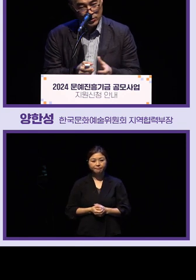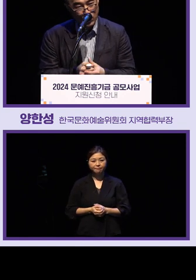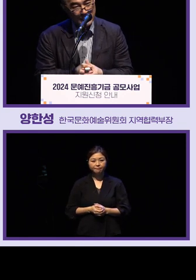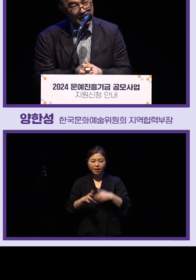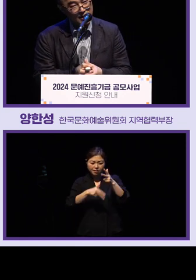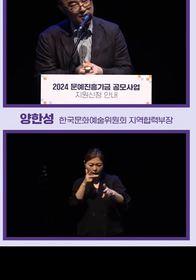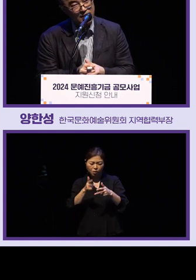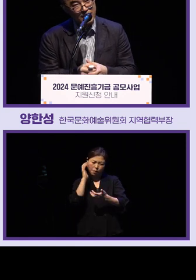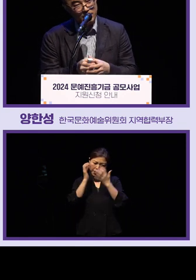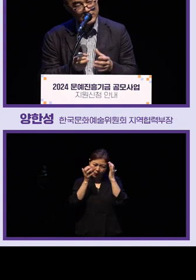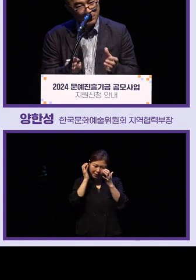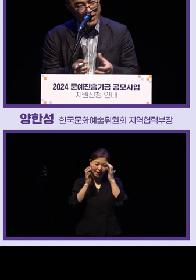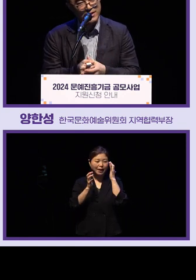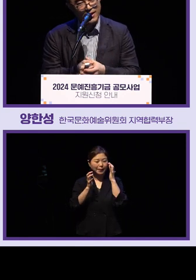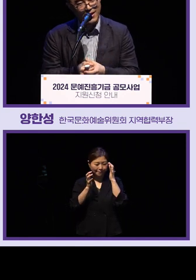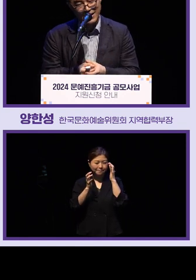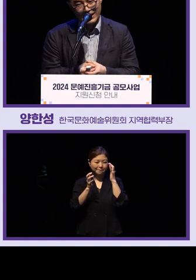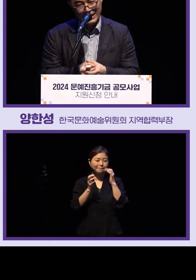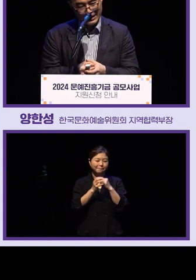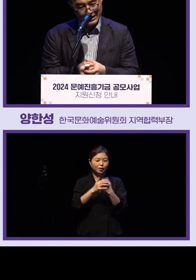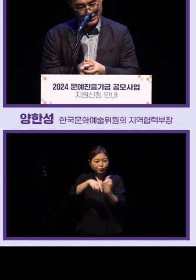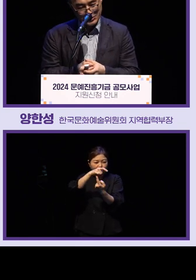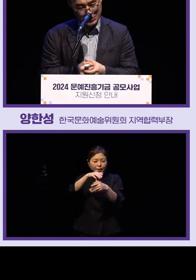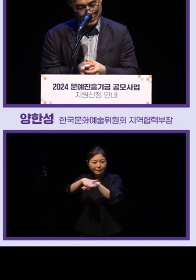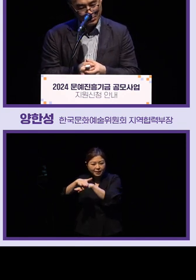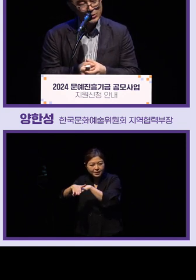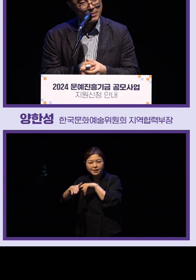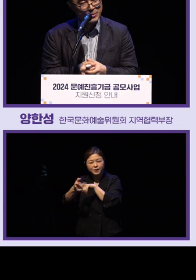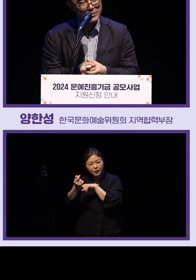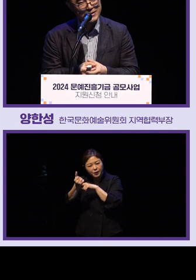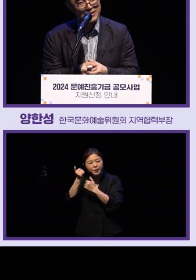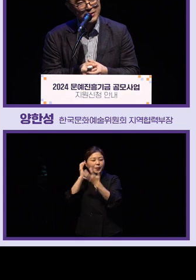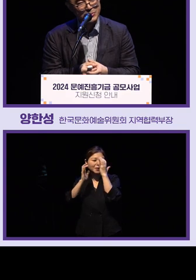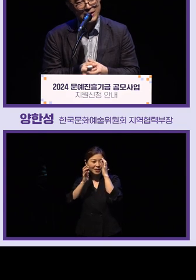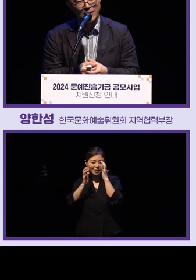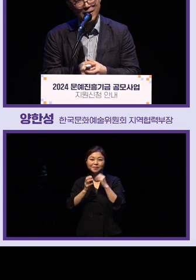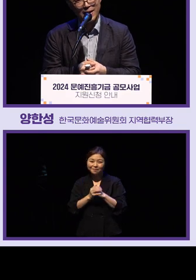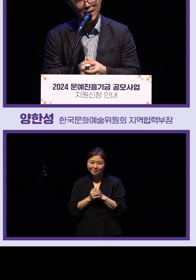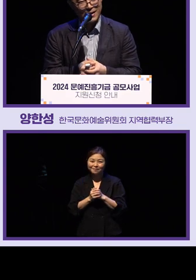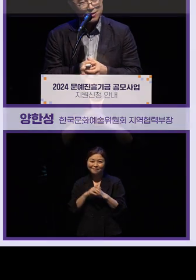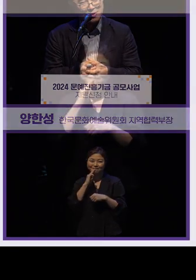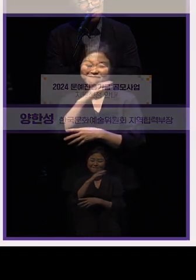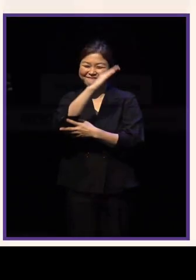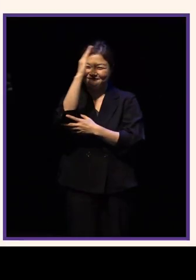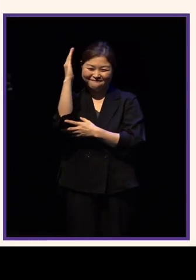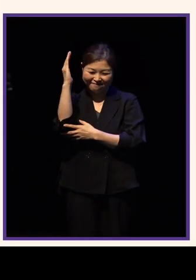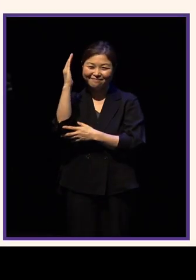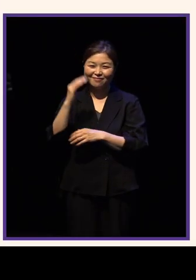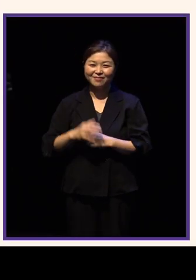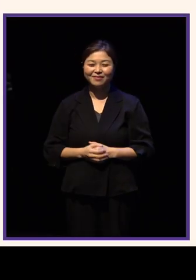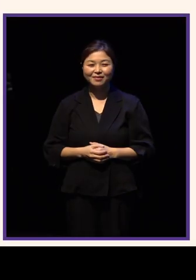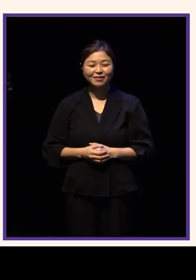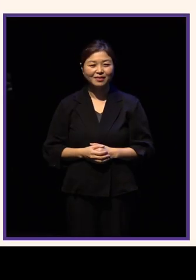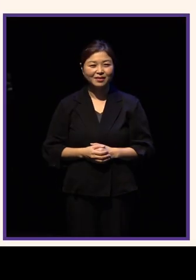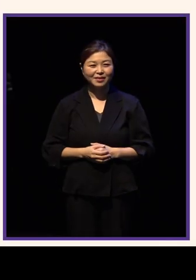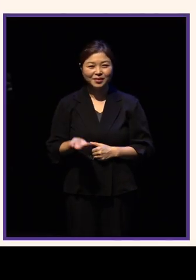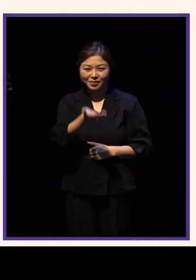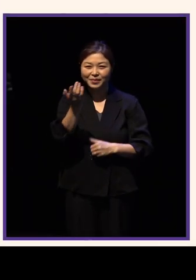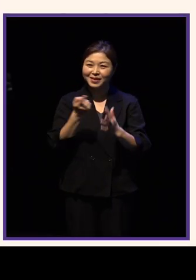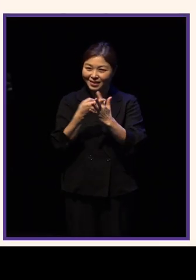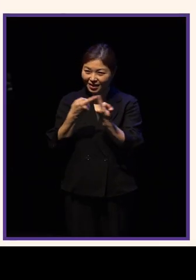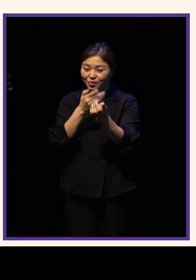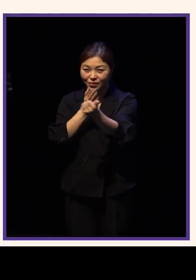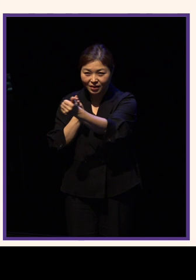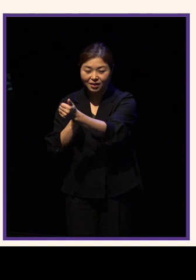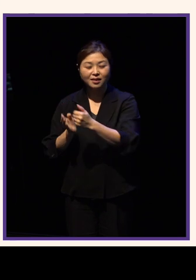저희가 사업이 조금 복잡한 사방식이 조금 복잡한 부분이 있어서 좀 장황하게 설명을 드릴 수밖에 없었던 점 좀 양해